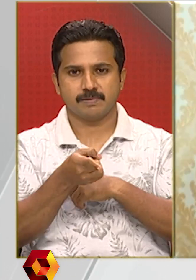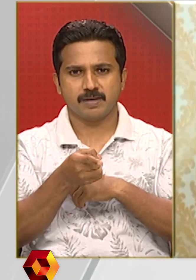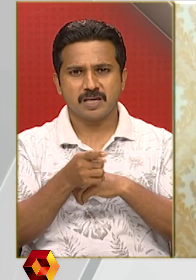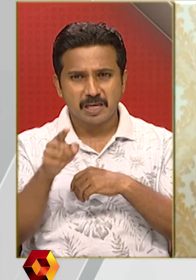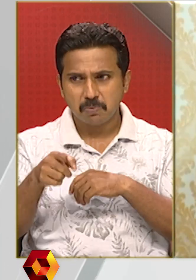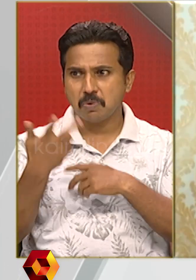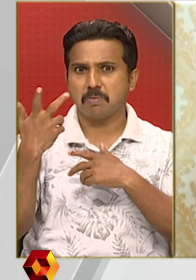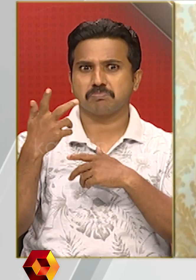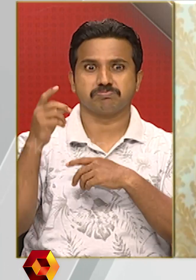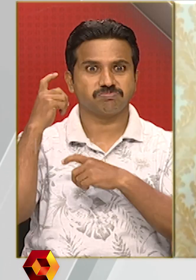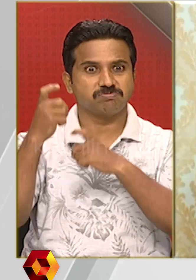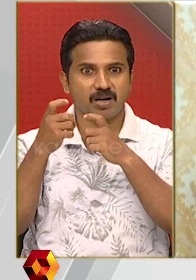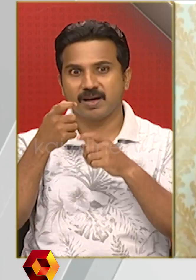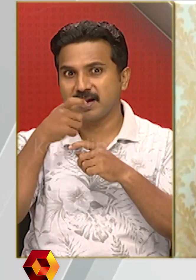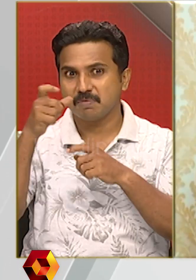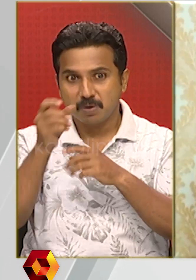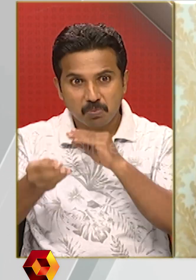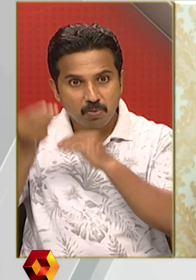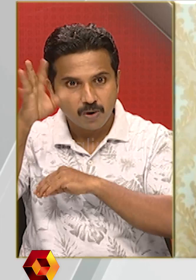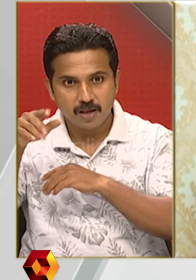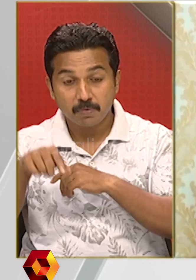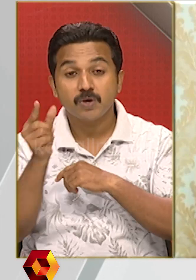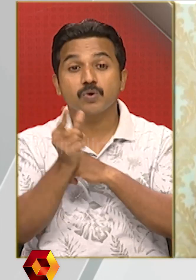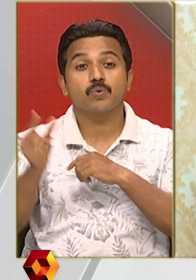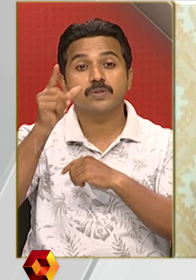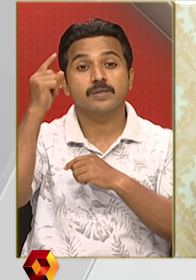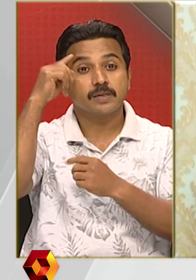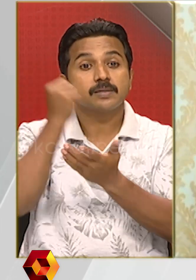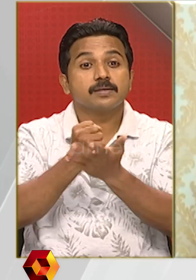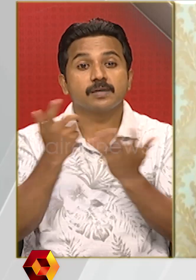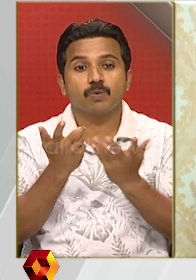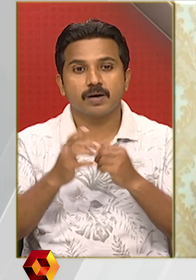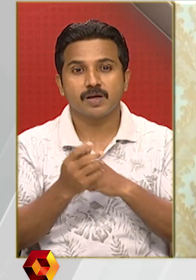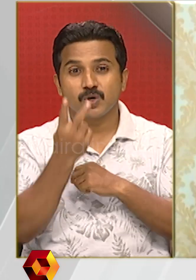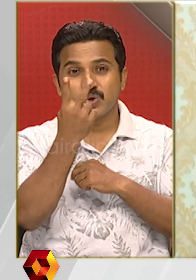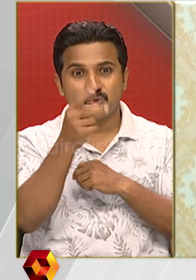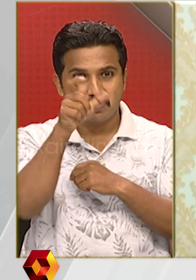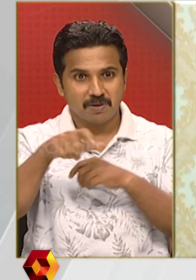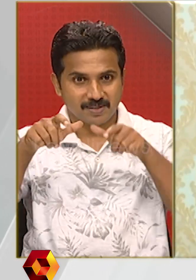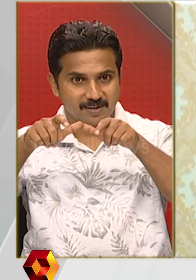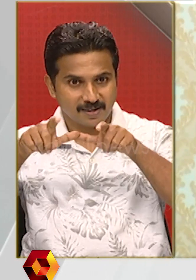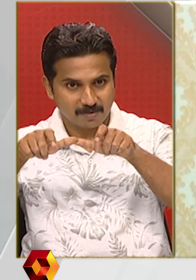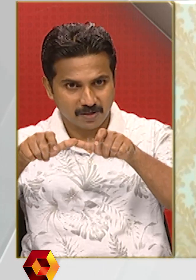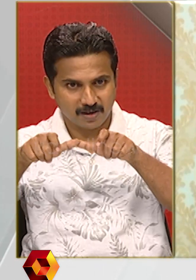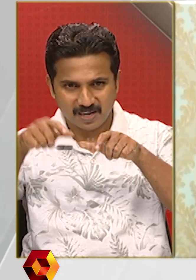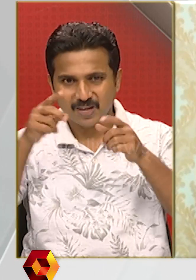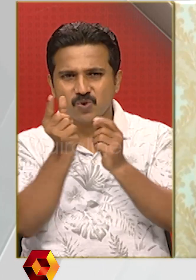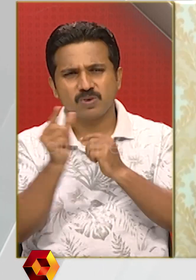വിവാദത്തിൽ വന്നതുകൊണ്ട് യൂണിവേഴ്സിറ്റി തീരുമാനിച്ചു ഒരു രണ്ട് മെമ്പർ കമ്മിറ്റി, എക്സ്റ്റേണൽ